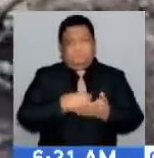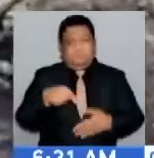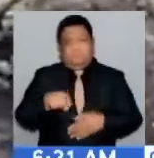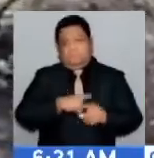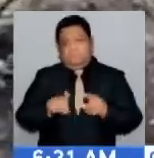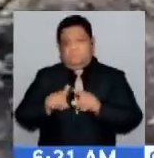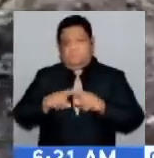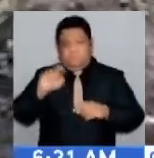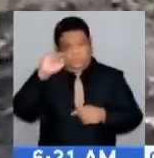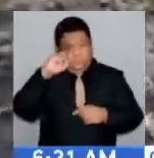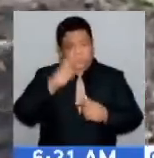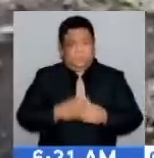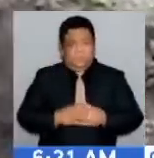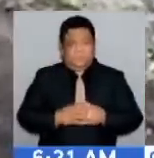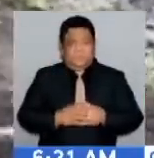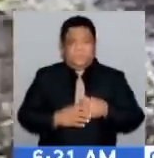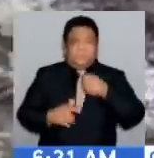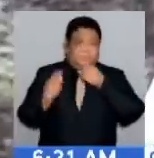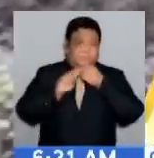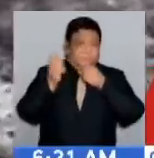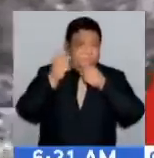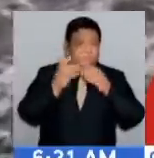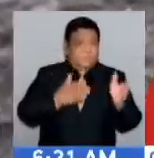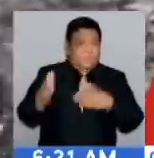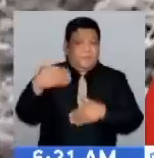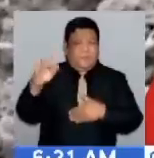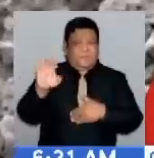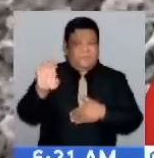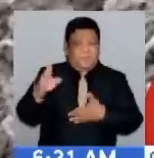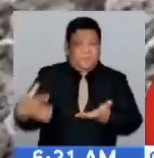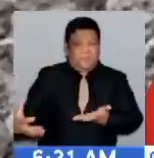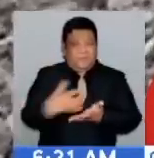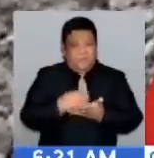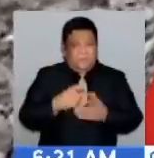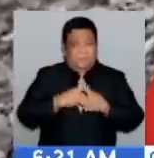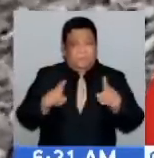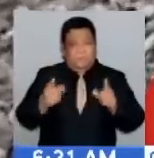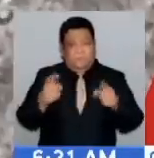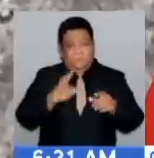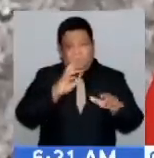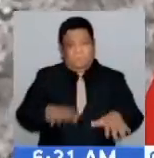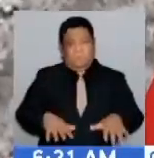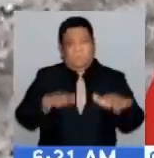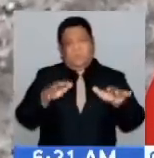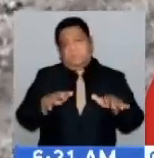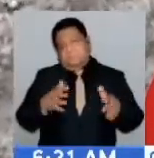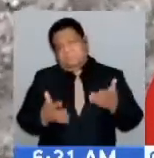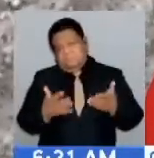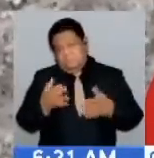sanang anihin na mga sibuyas sa Pebrero. Pero dahil nalubog sa baha, swerte na raw kung makakaani ang mga magsasaka